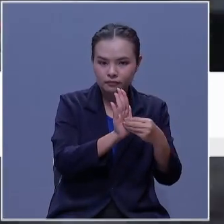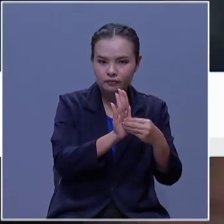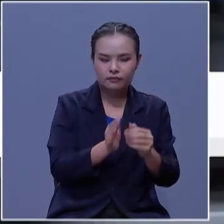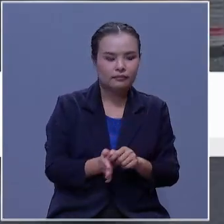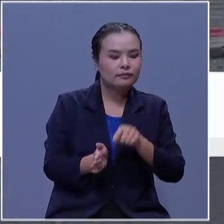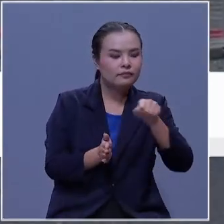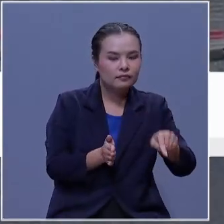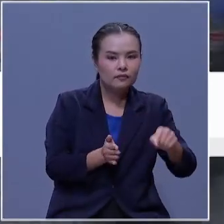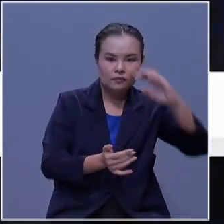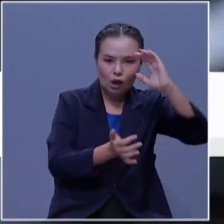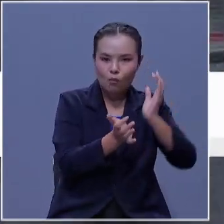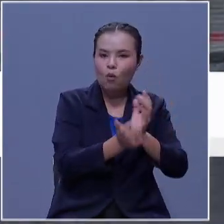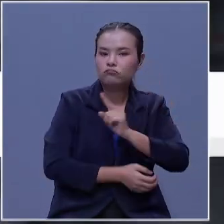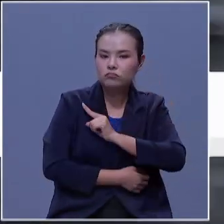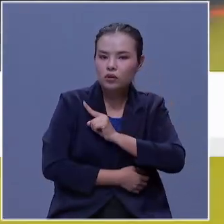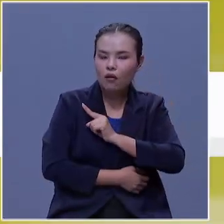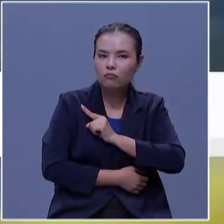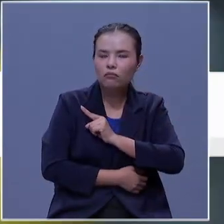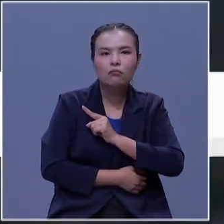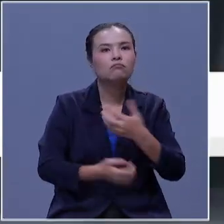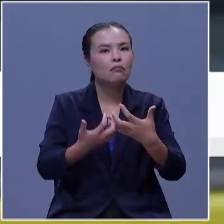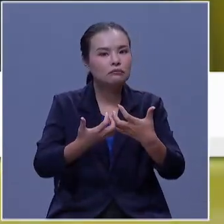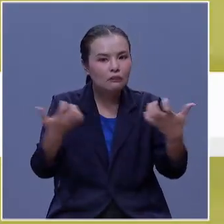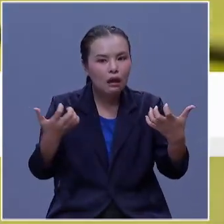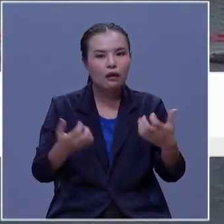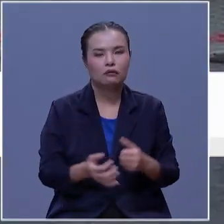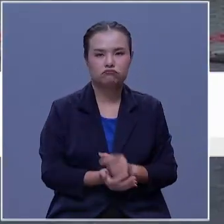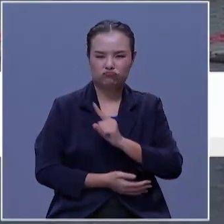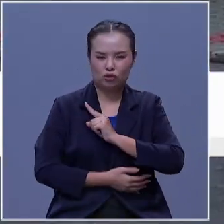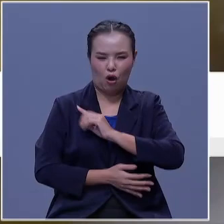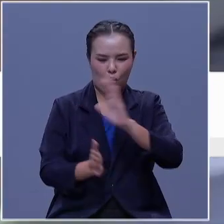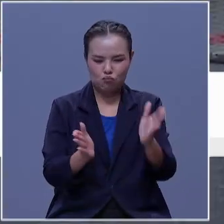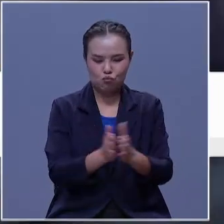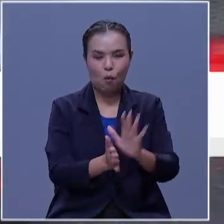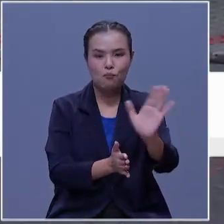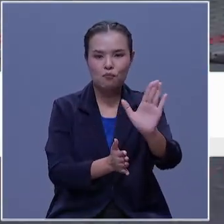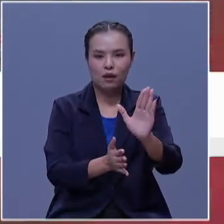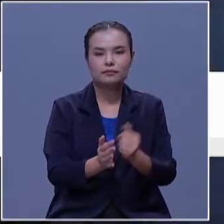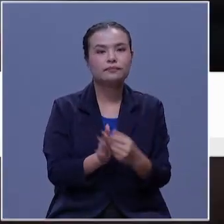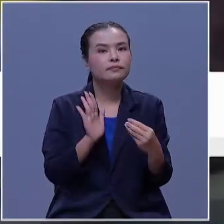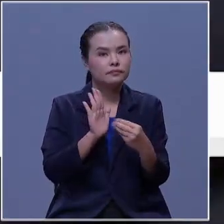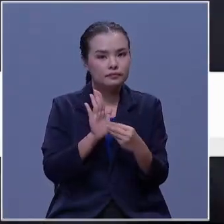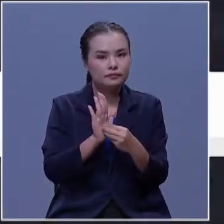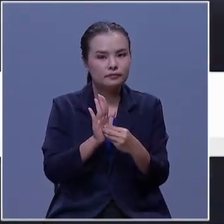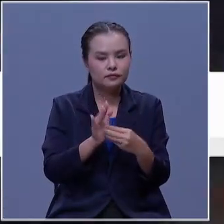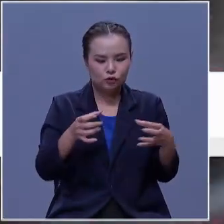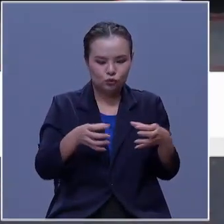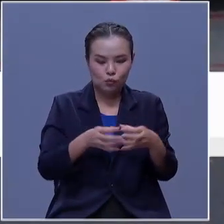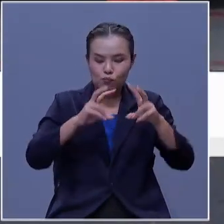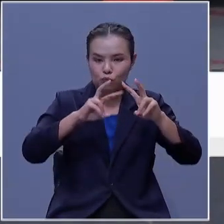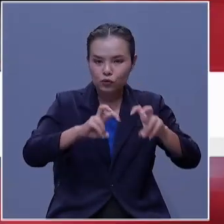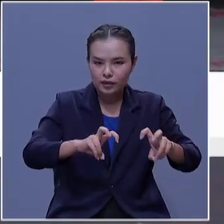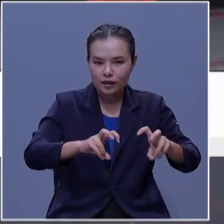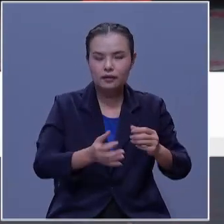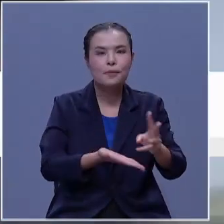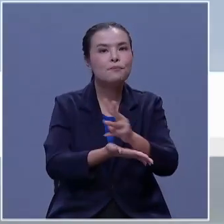ยไปอีกหน่อยนึงตำรวจต้องเป็นคนดูแลเนี่ยมันแยกกันแบบนี้นะครับนอกจากนี้ท่านบอกว่าในส่วนของกทม.ยังให้ทีมวิจัยศึกษาของ